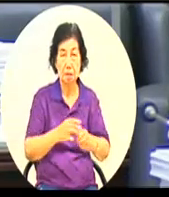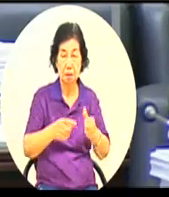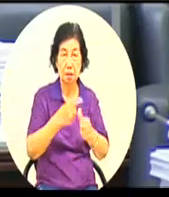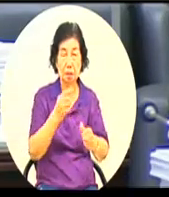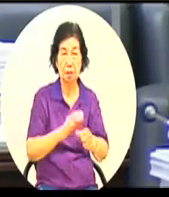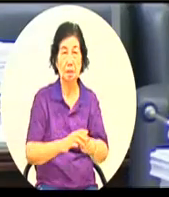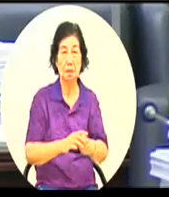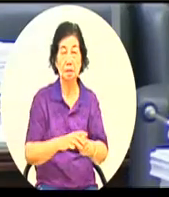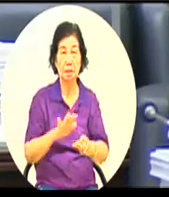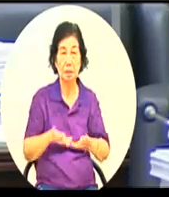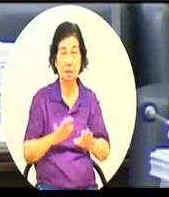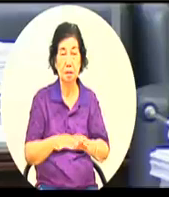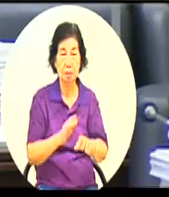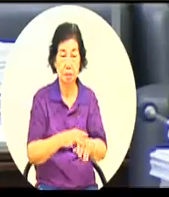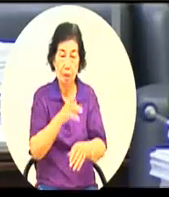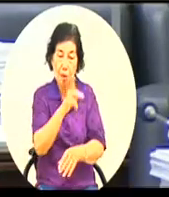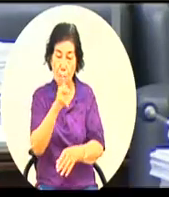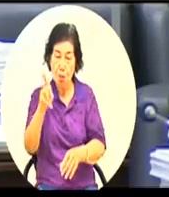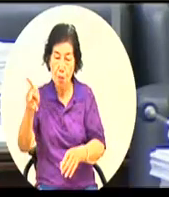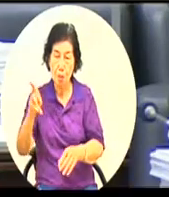省第一了。